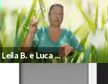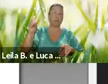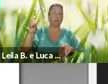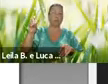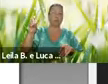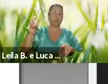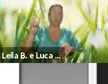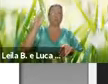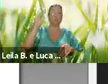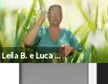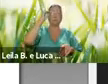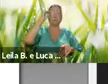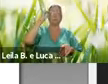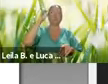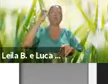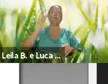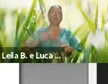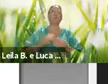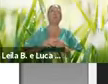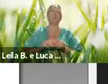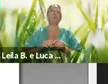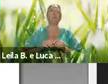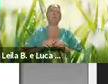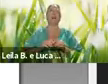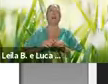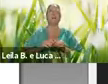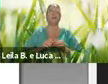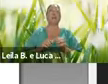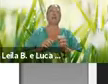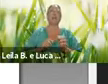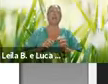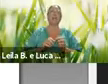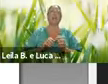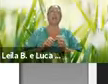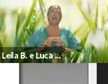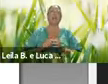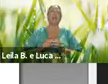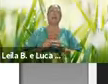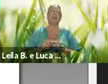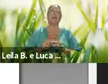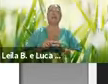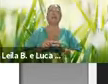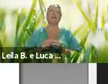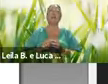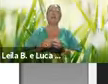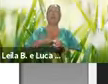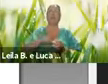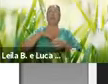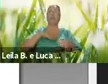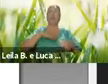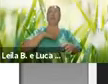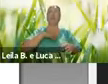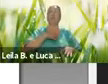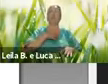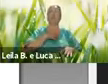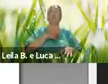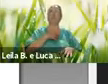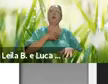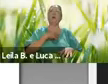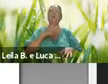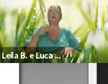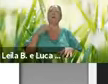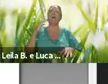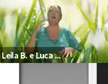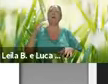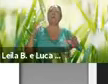volontà di Raul, no? In una profusione di raggi che gli raggiungono il campo interiore, dentro,